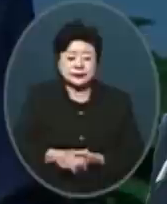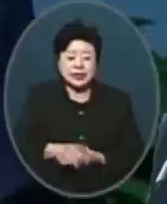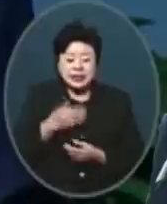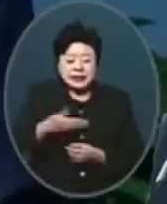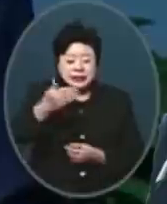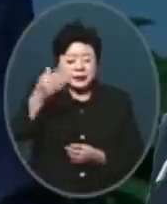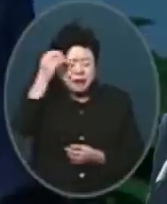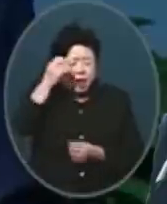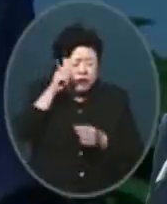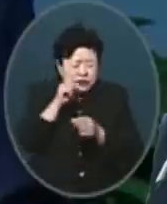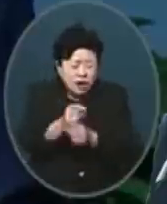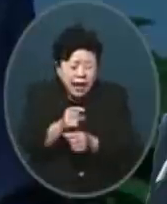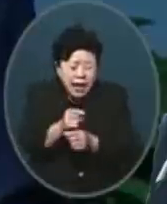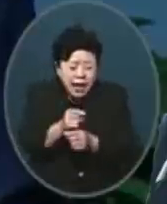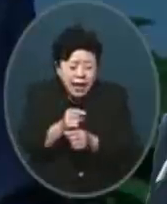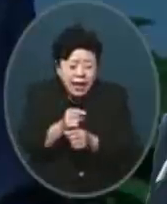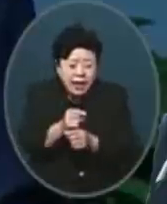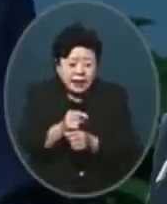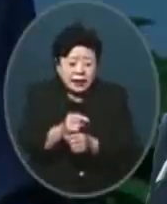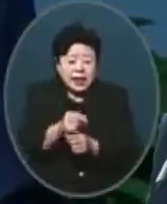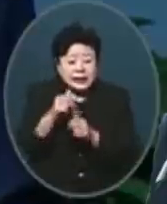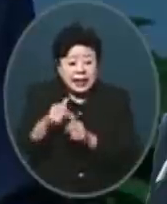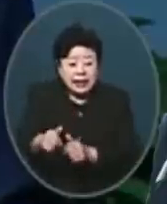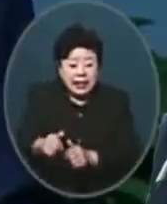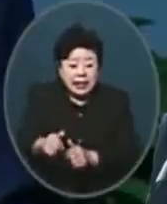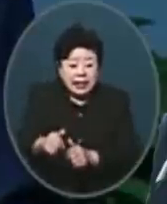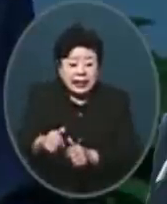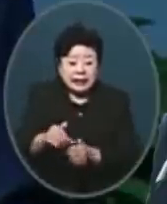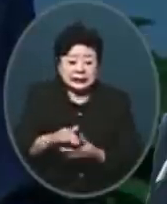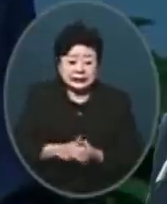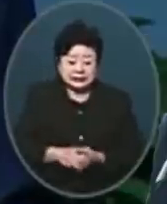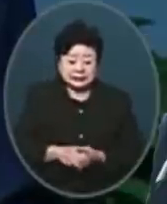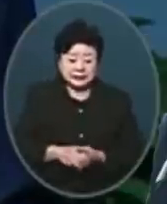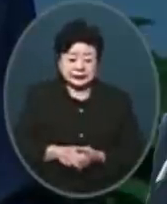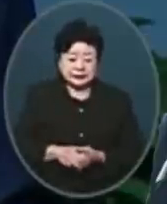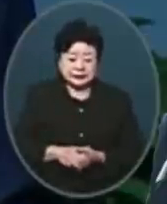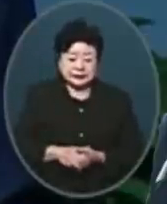4차원의 영성에 따라서